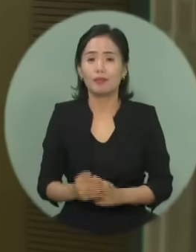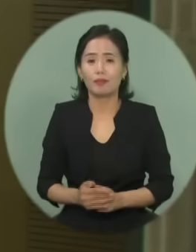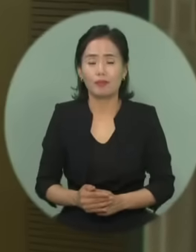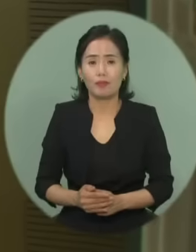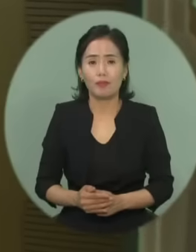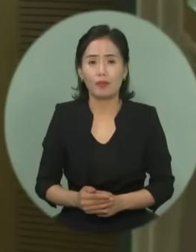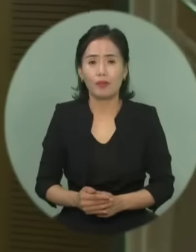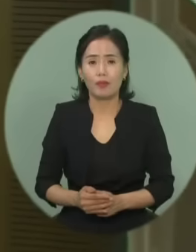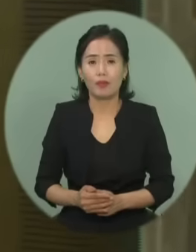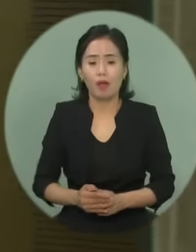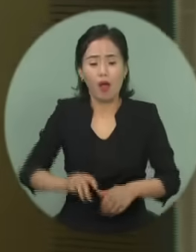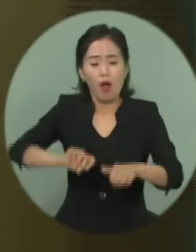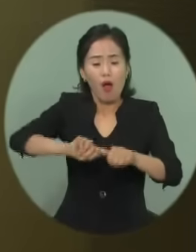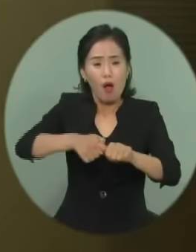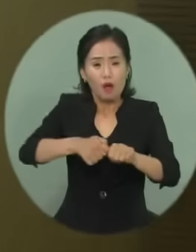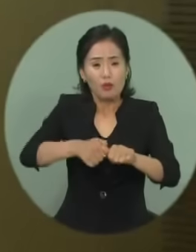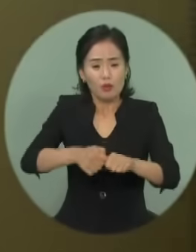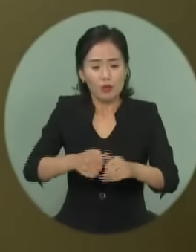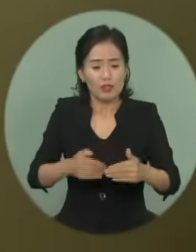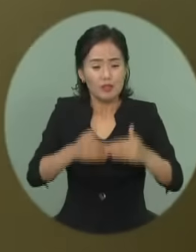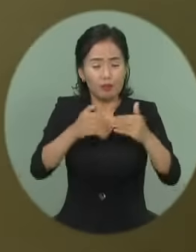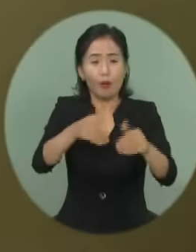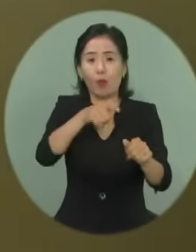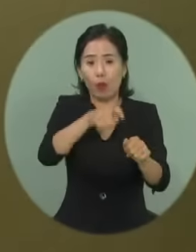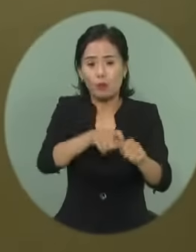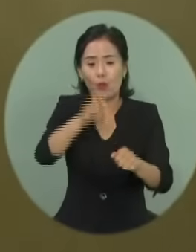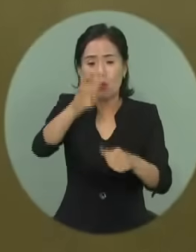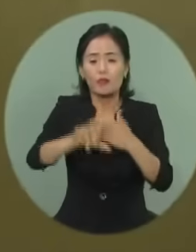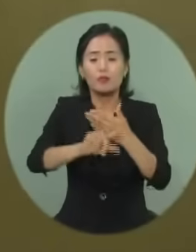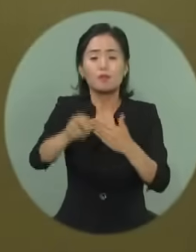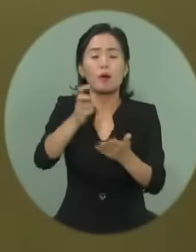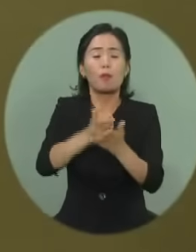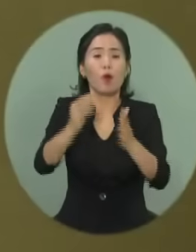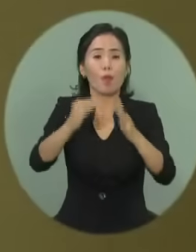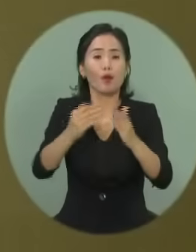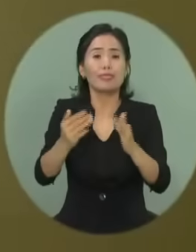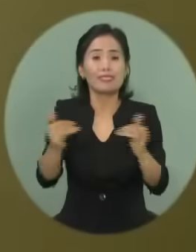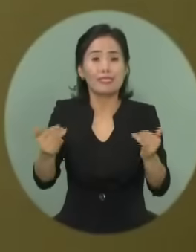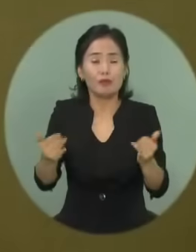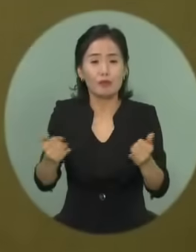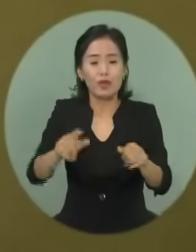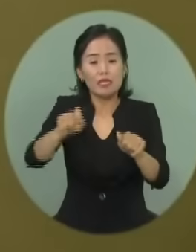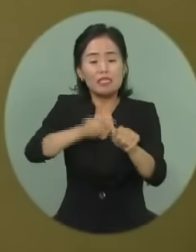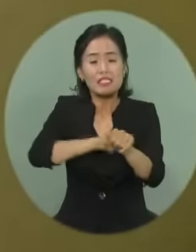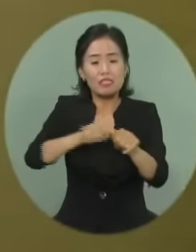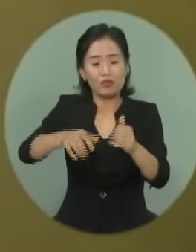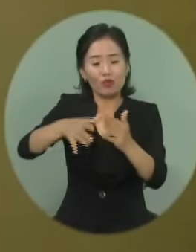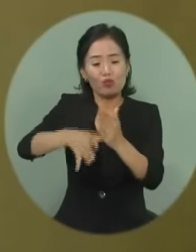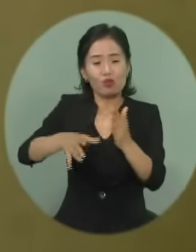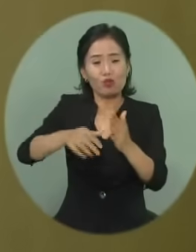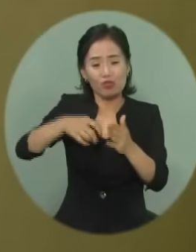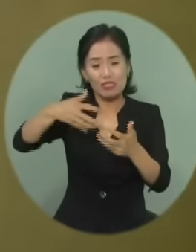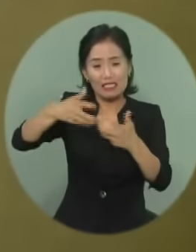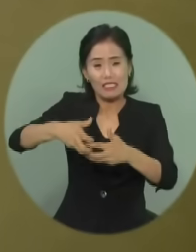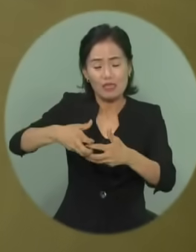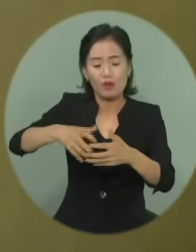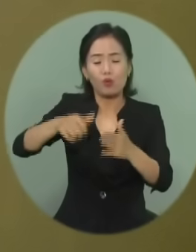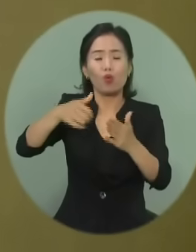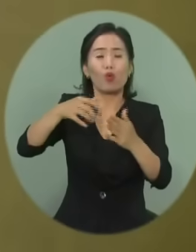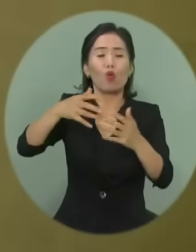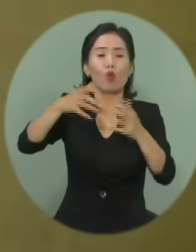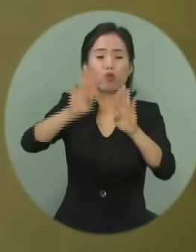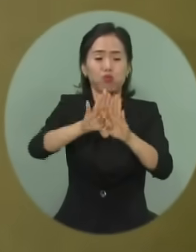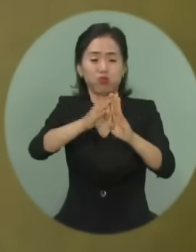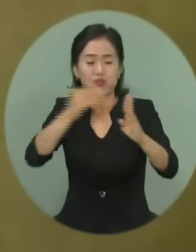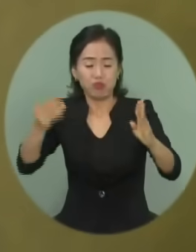태 강제집행을 하기 위해 이곳에 온 광주지방 법안 관계자들은 특수 장비로이 손잡이를 뚫은 뒤 문을 열고